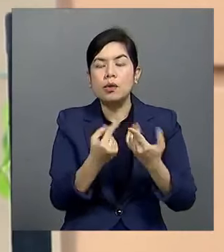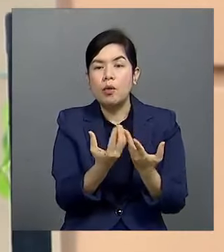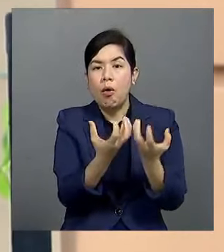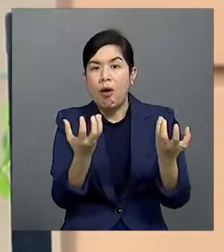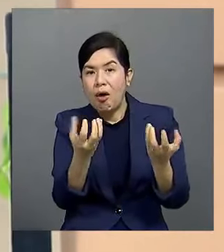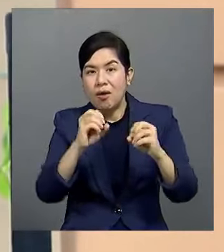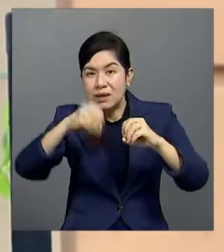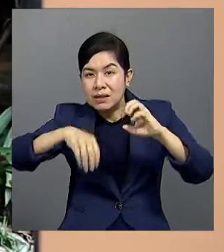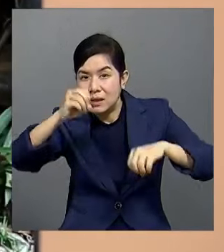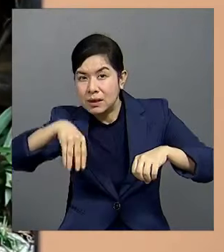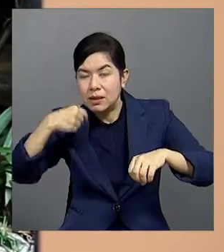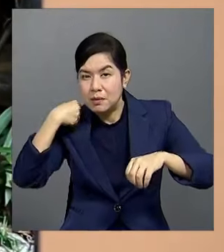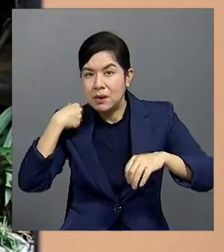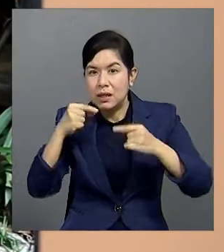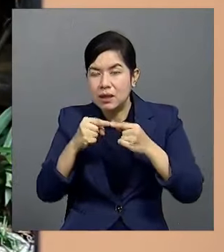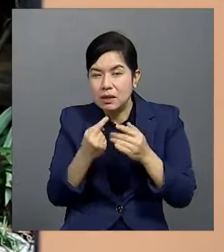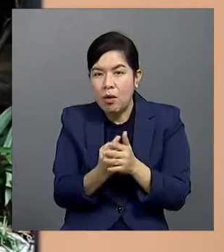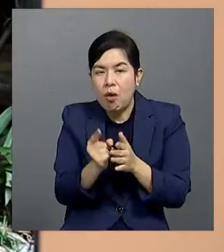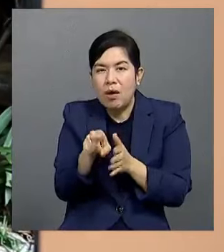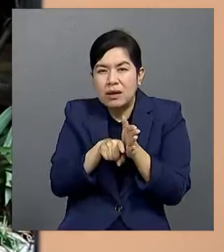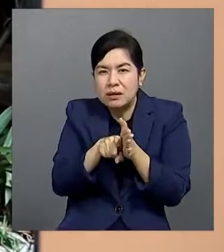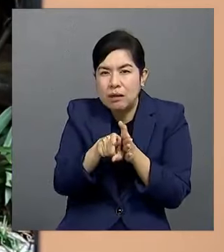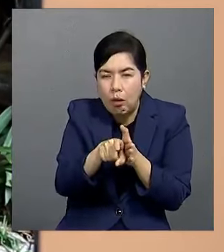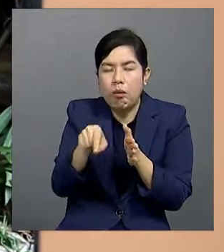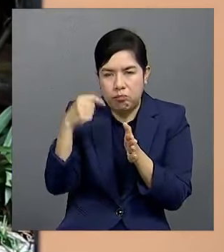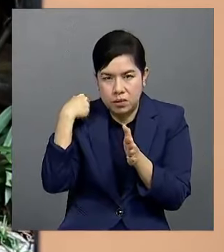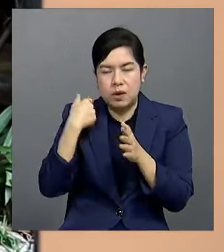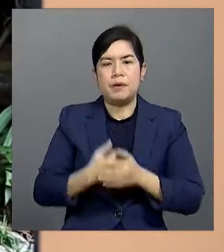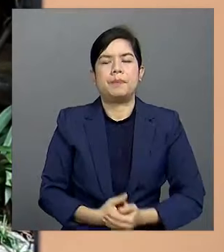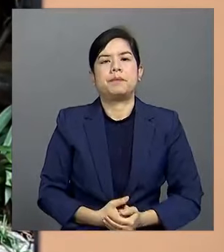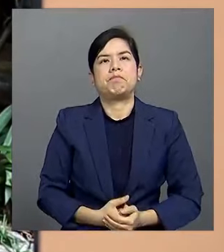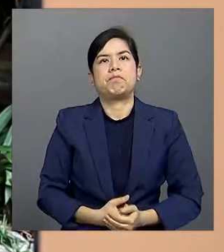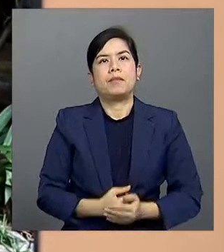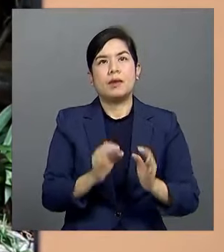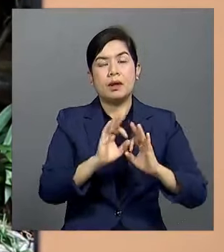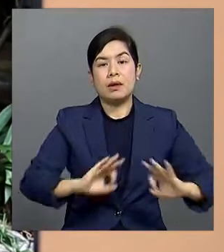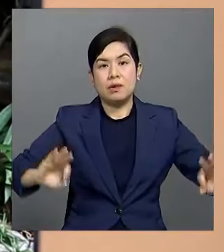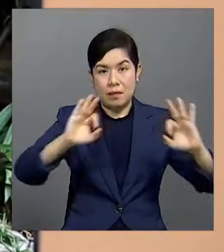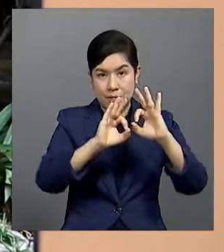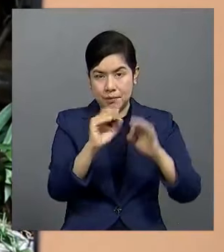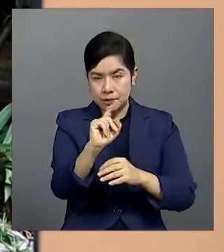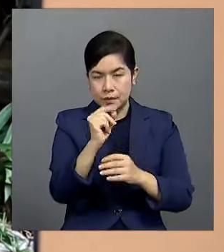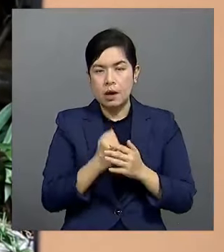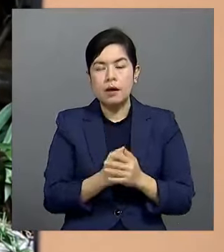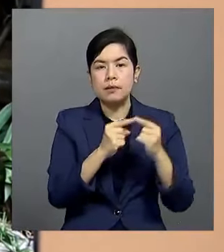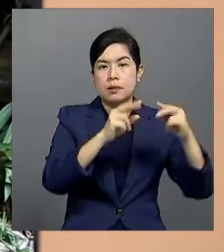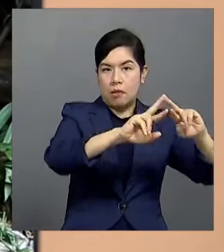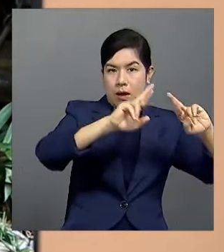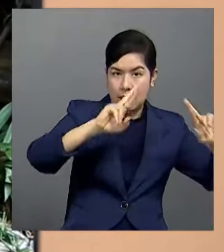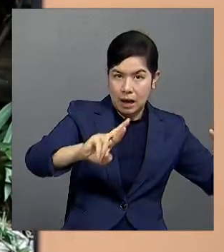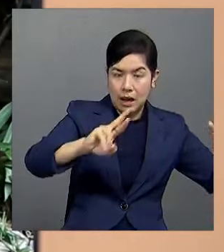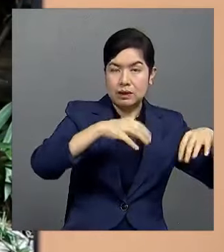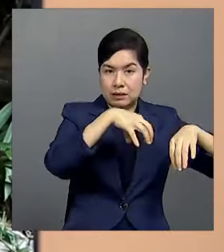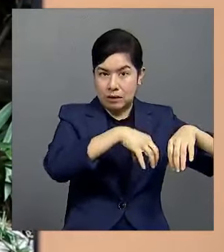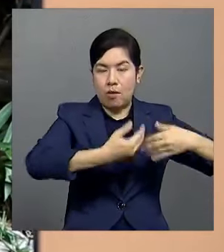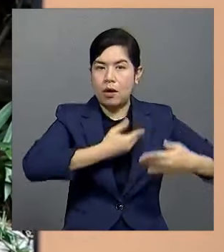ด-19 นั่นเองค่ะและสิ่งที่น่าตกใจนะคะนั่นก็คือก่อนหน้านี้ค่ะไม่ว่าจะเป็นร้านค้าหรือพวกเราทุกคนที่ให้ความสำคัญในการ